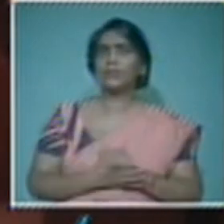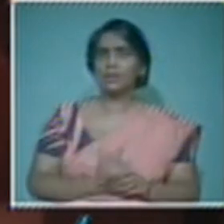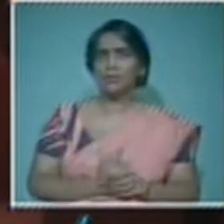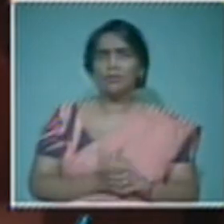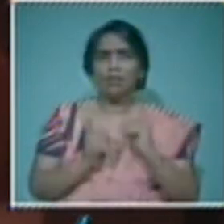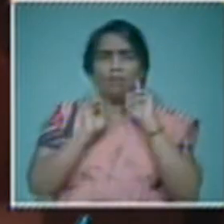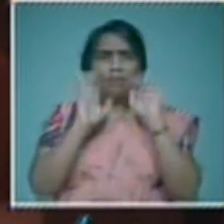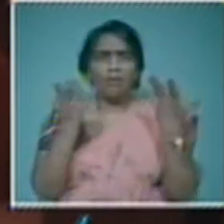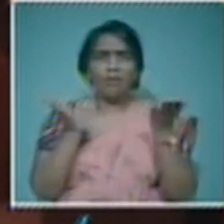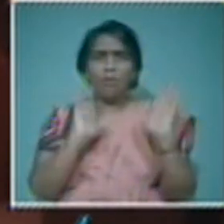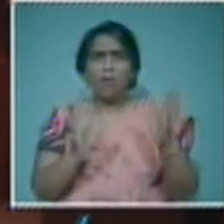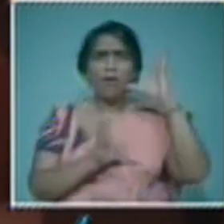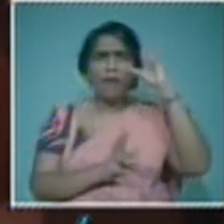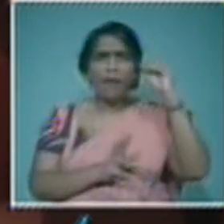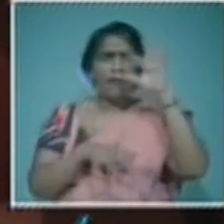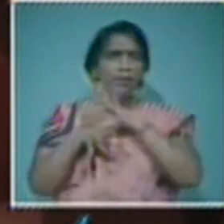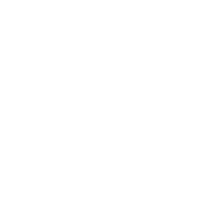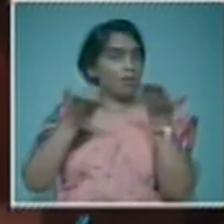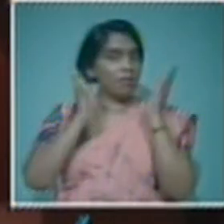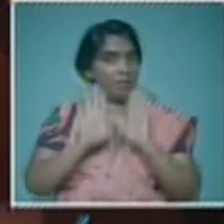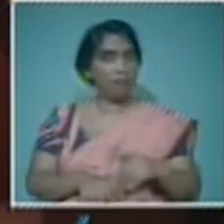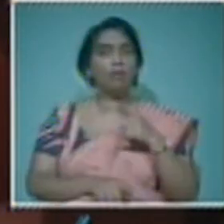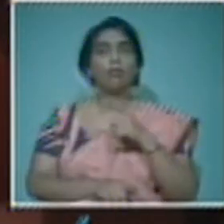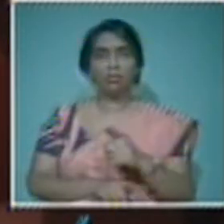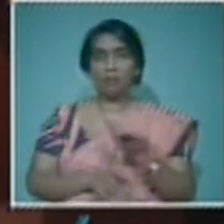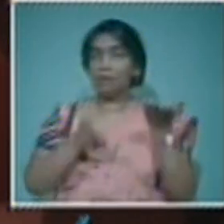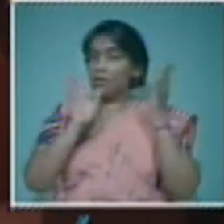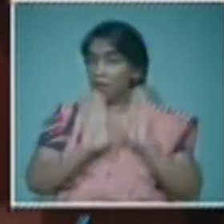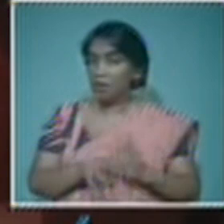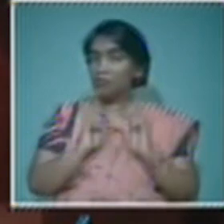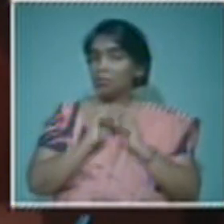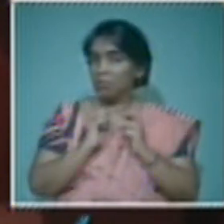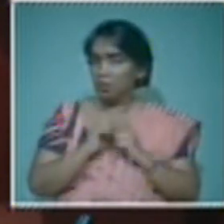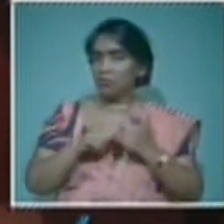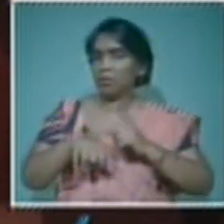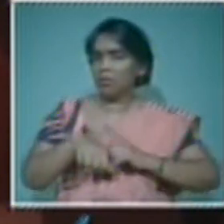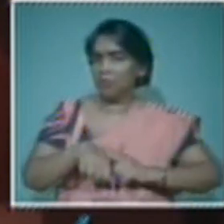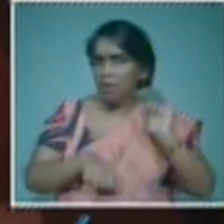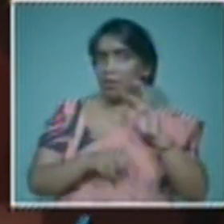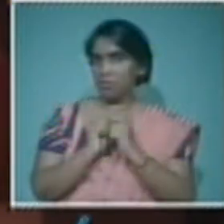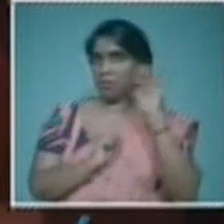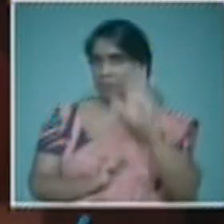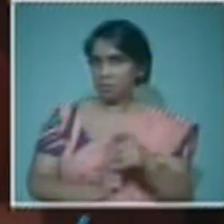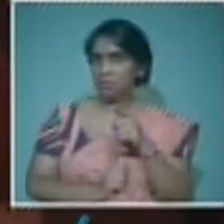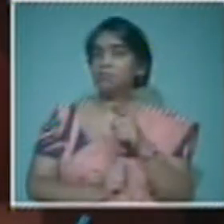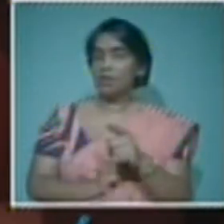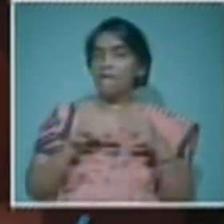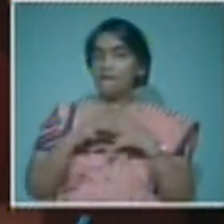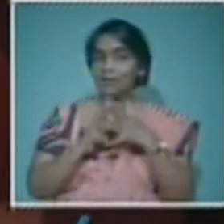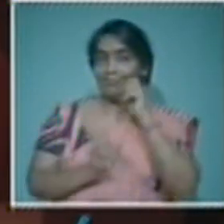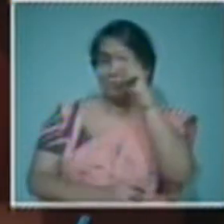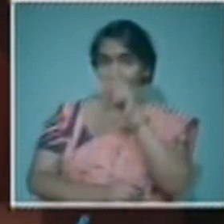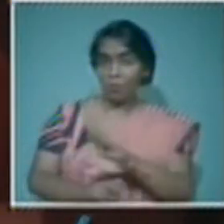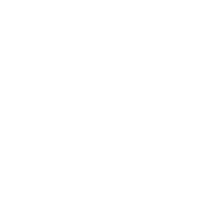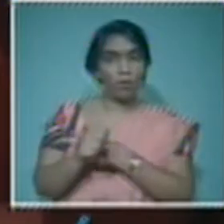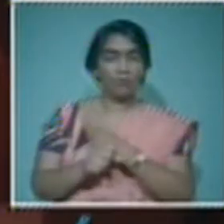දන්නේ නැහැ මොනවද කරන්න කියලා රෑට රෑට. අයි මේක දවල්ට කරන්න බැරි. අවසානයේ මොන හරි සිද්ධියක් වෙලා හෝ සිද්ධියක් ඇති කර වසන්ත මුදලිගේව